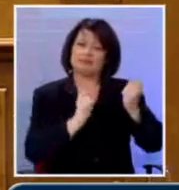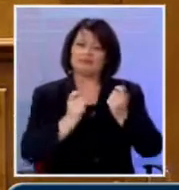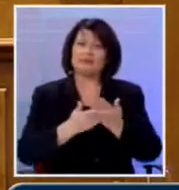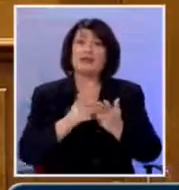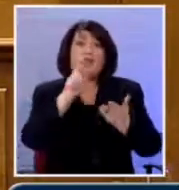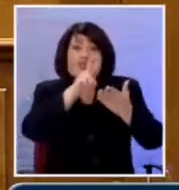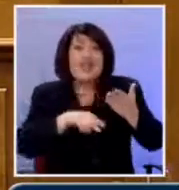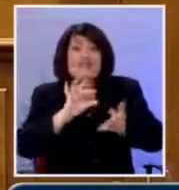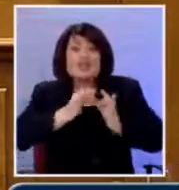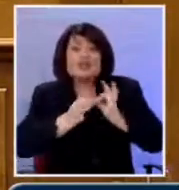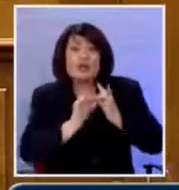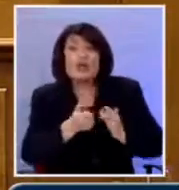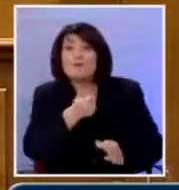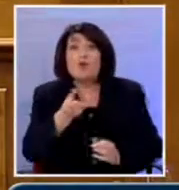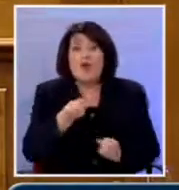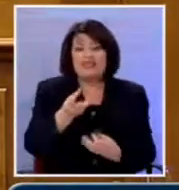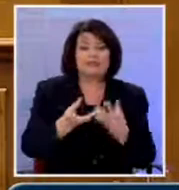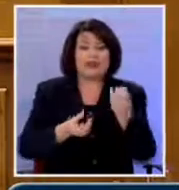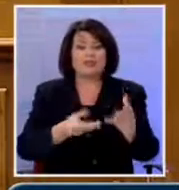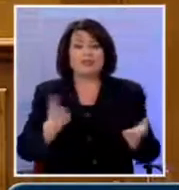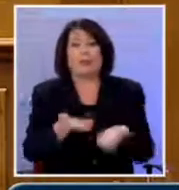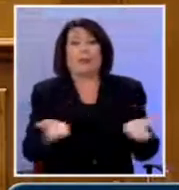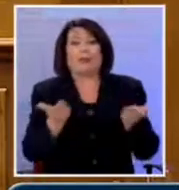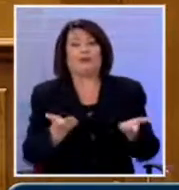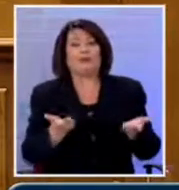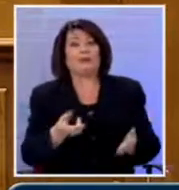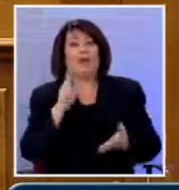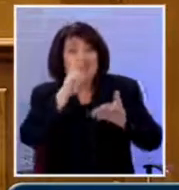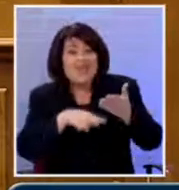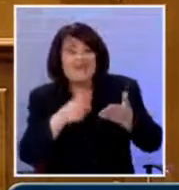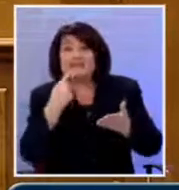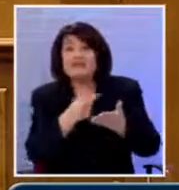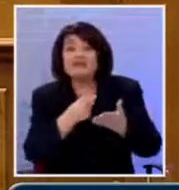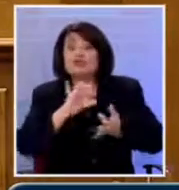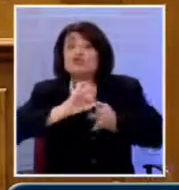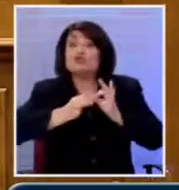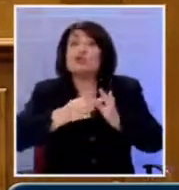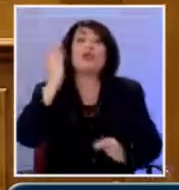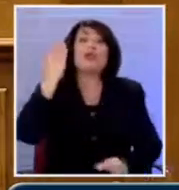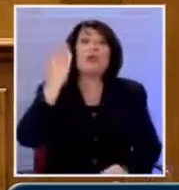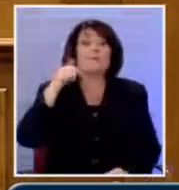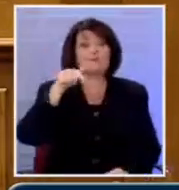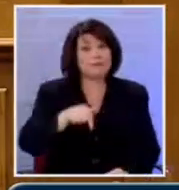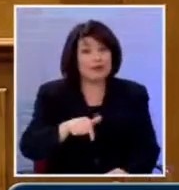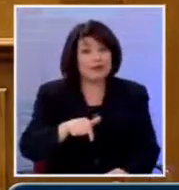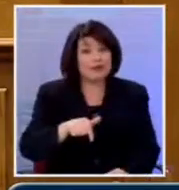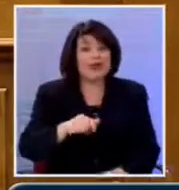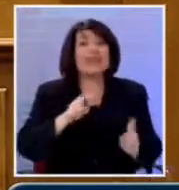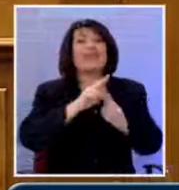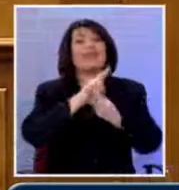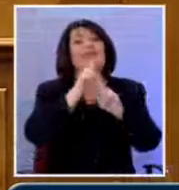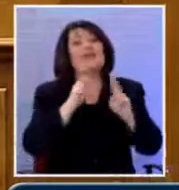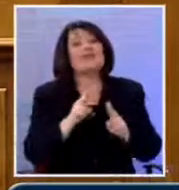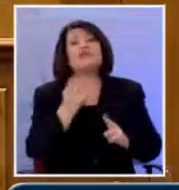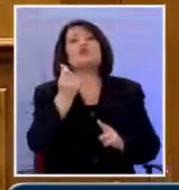Διαβάστε ιστορία, όχι μόνο αριθμούς της δεκάρας. Και ο ΔΟΕ επέβαλε